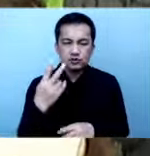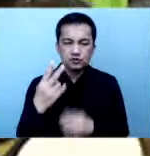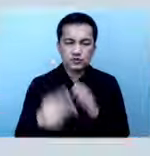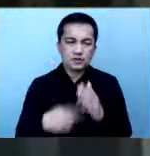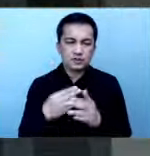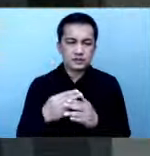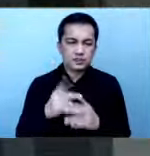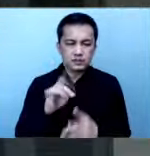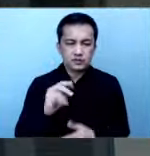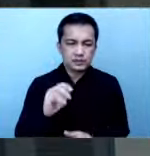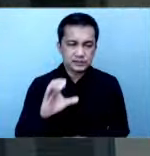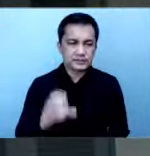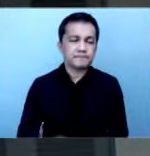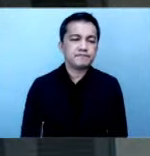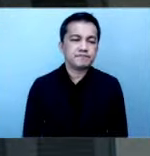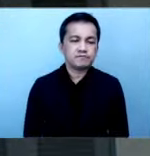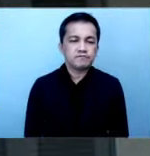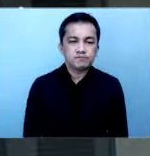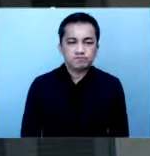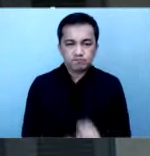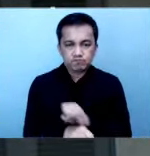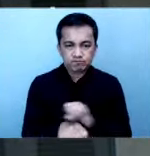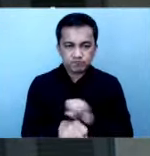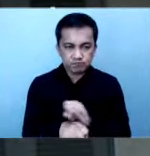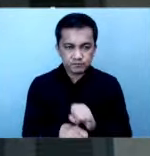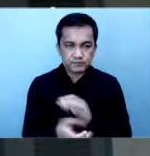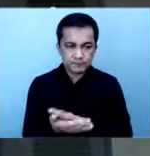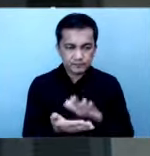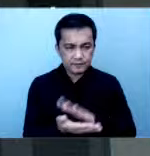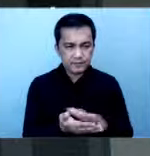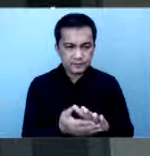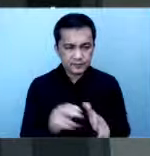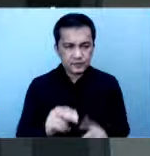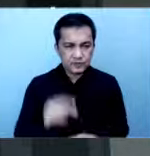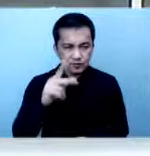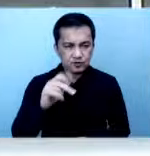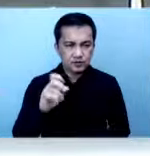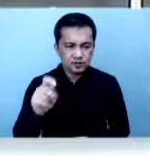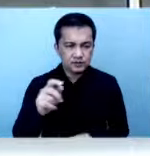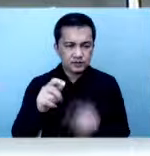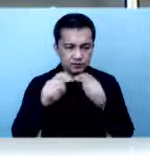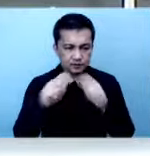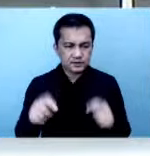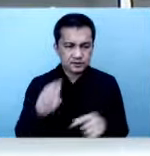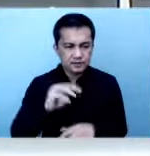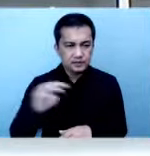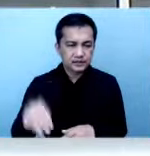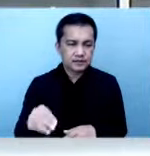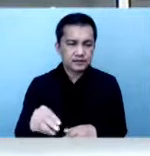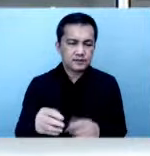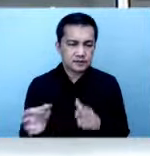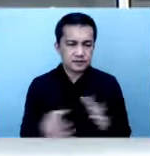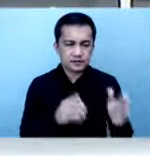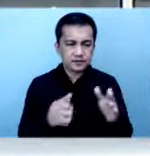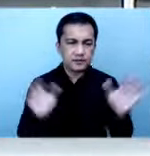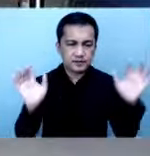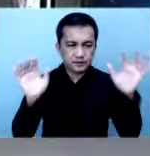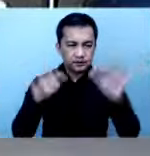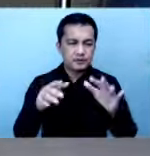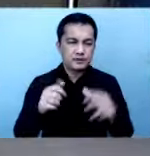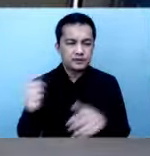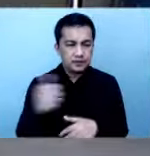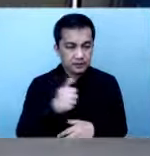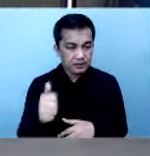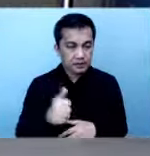flight. Puspusan din ang paglilinis sa Northport Terminal sa Maynila bilang paghahanda sa dagsa ng mga biyahero.